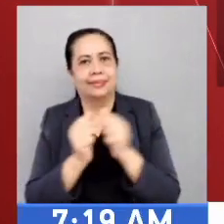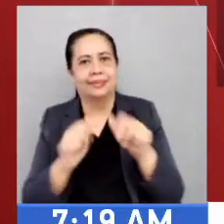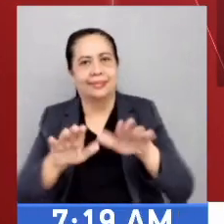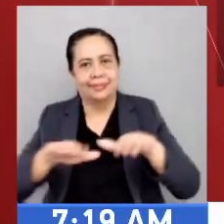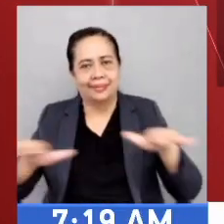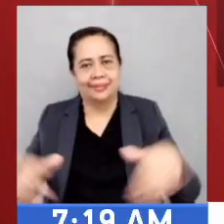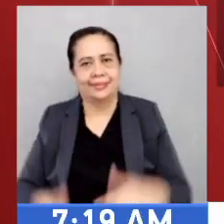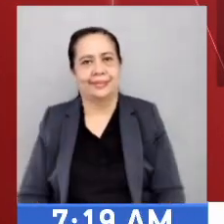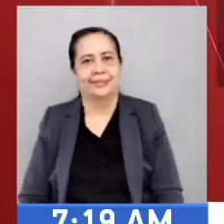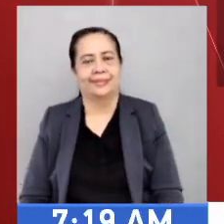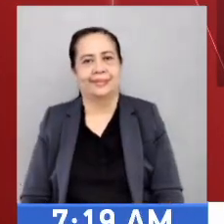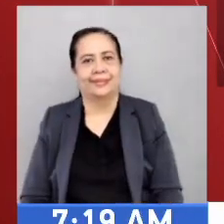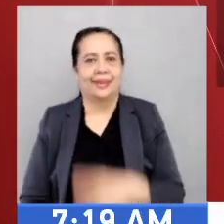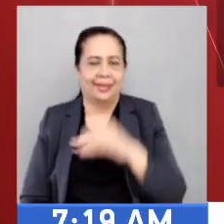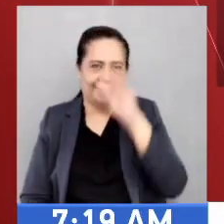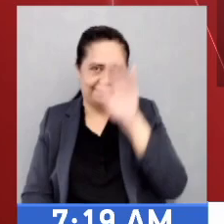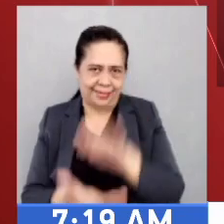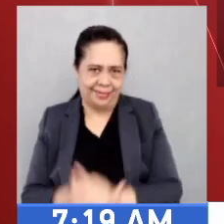at asawa.